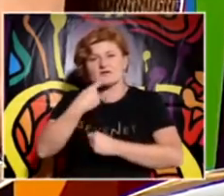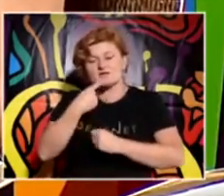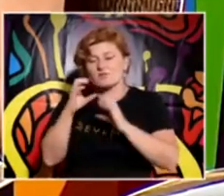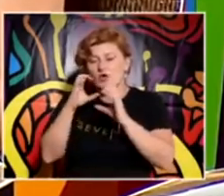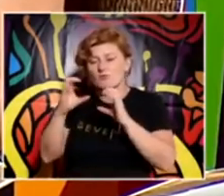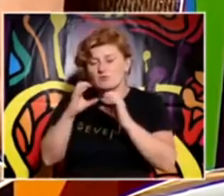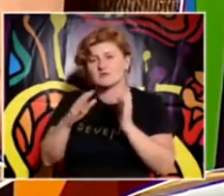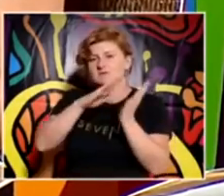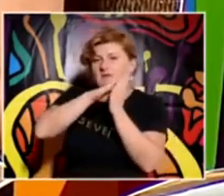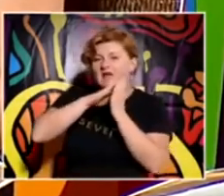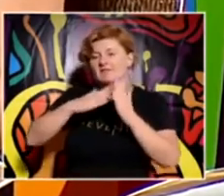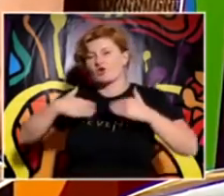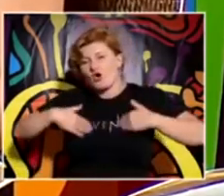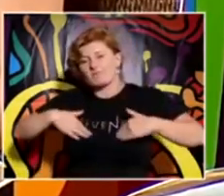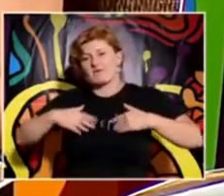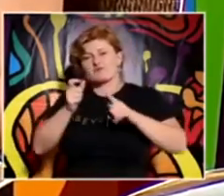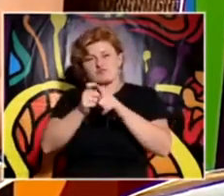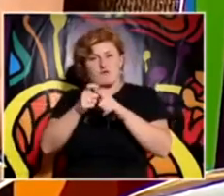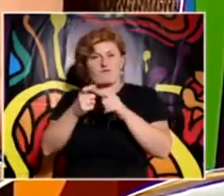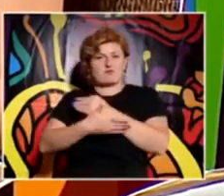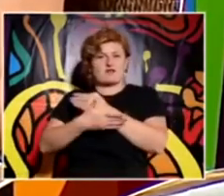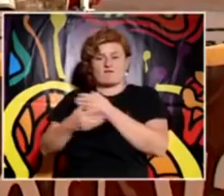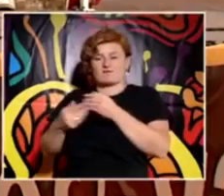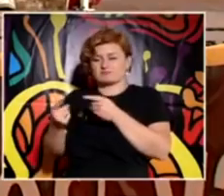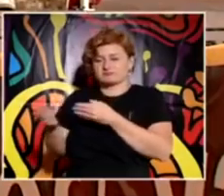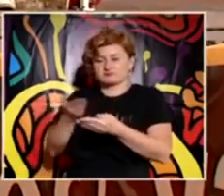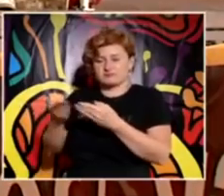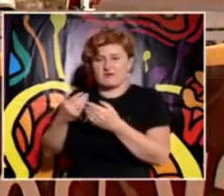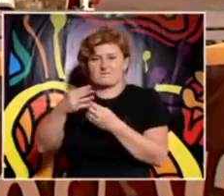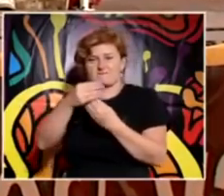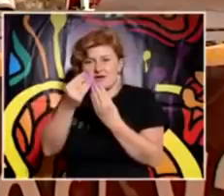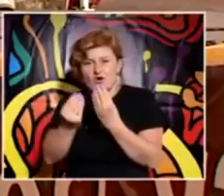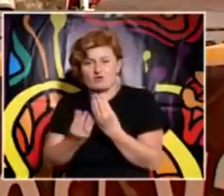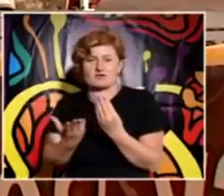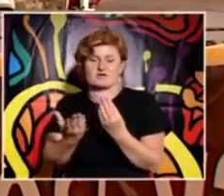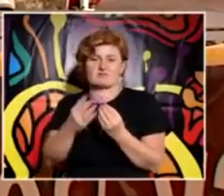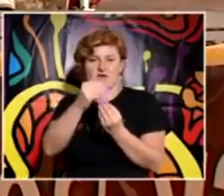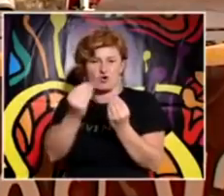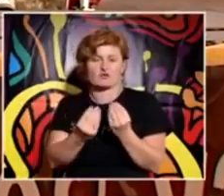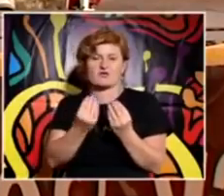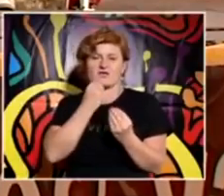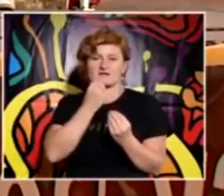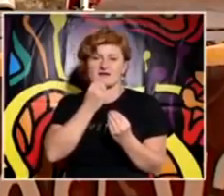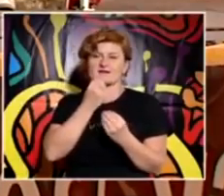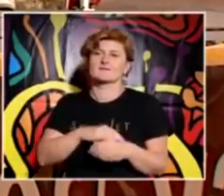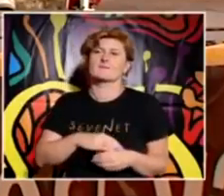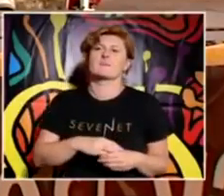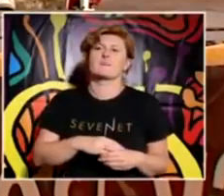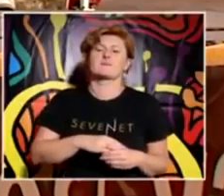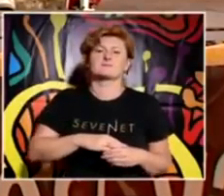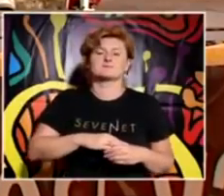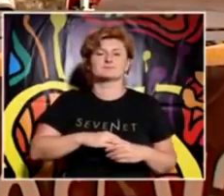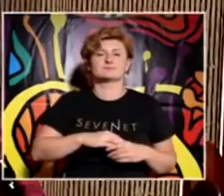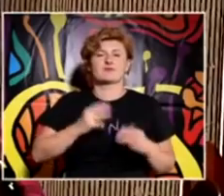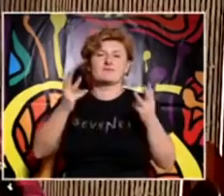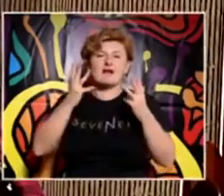jak spanie, kąpiel, czyli jaka kąpiel, w sumie kąpieli tam nie ma, pierogi, jedzenie, dokładnie, takie, żeby po prostu móc przetrwać i dojechać